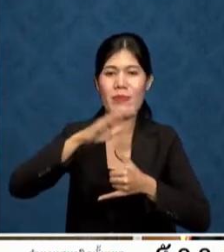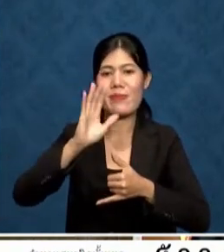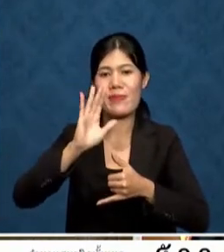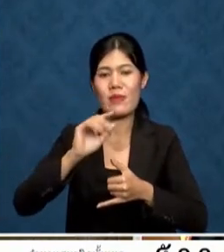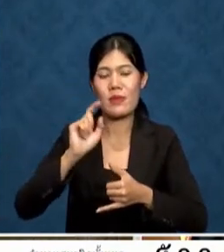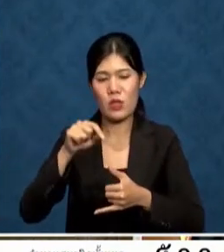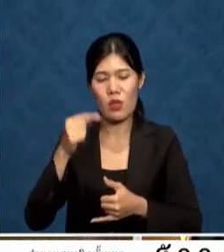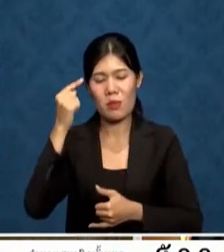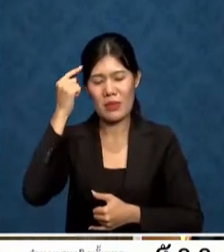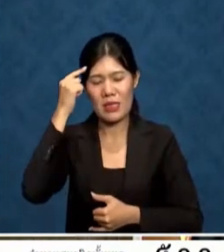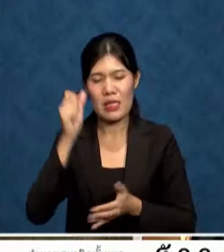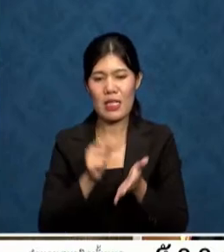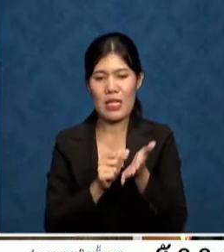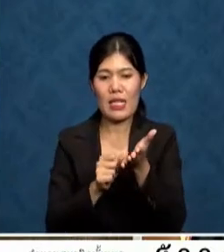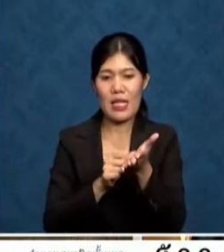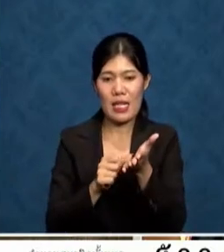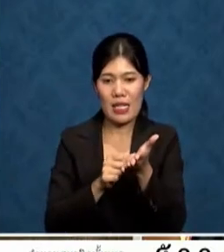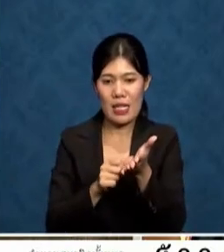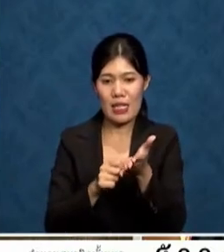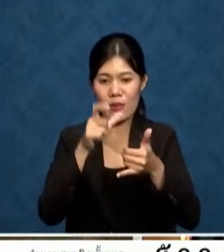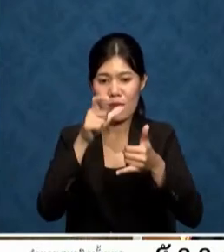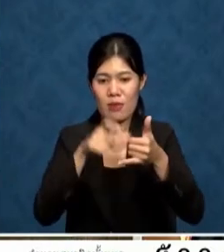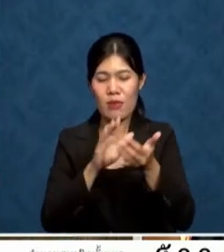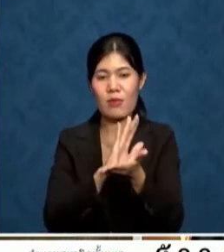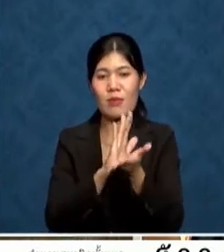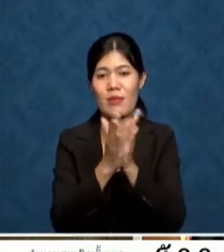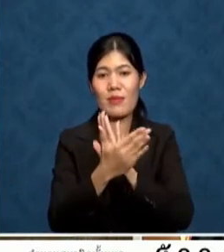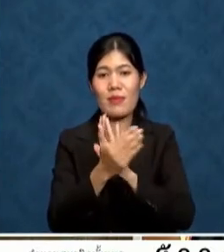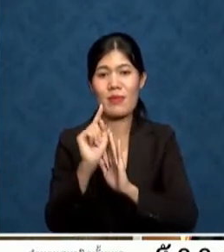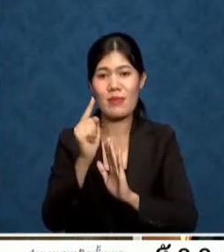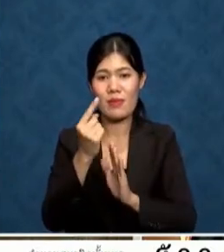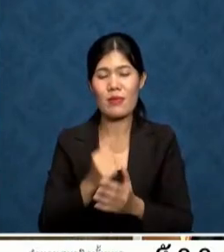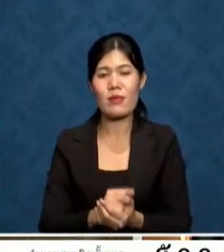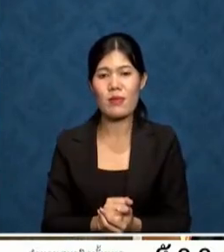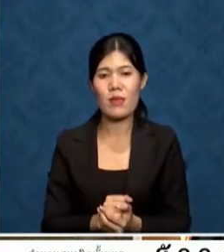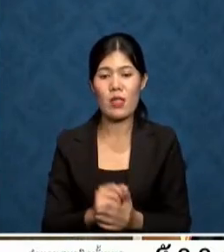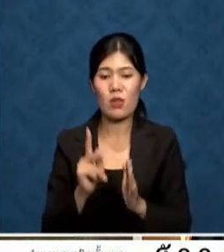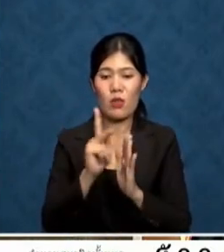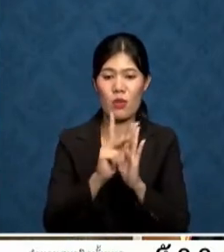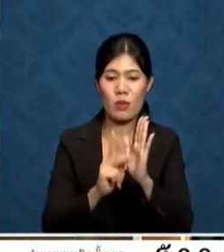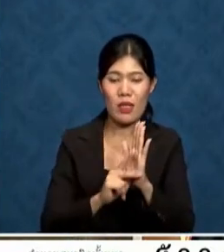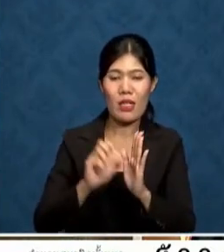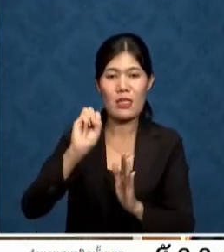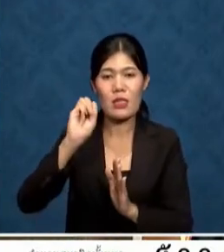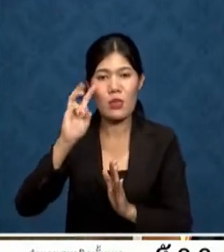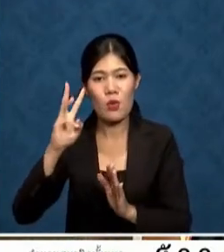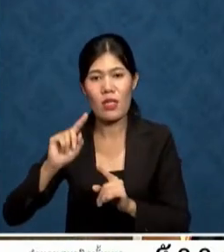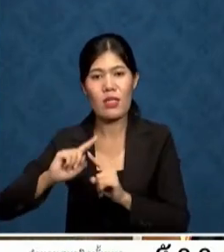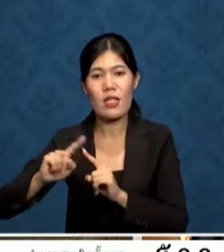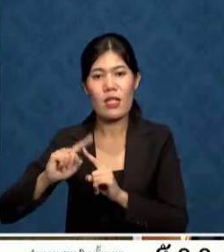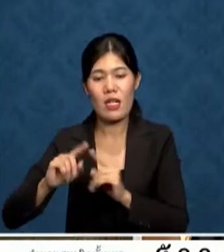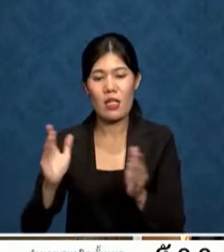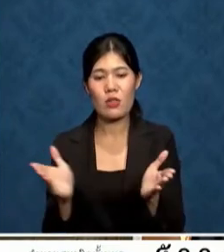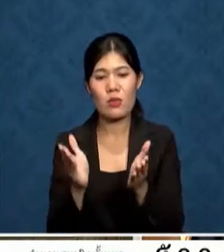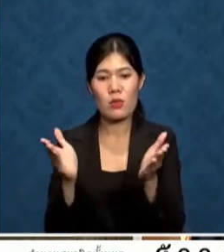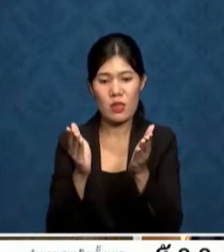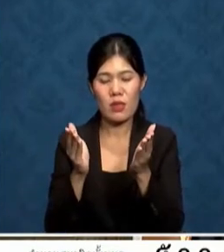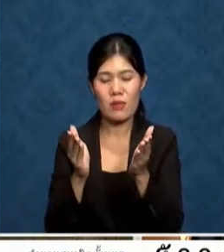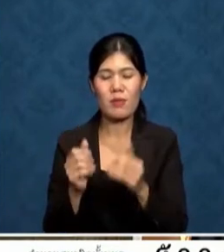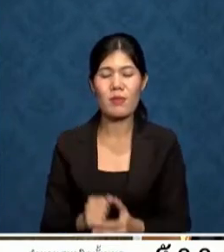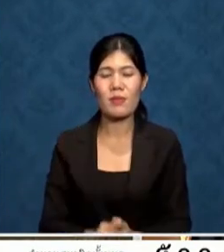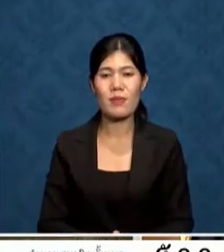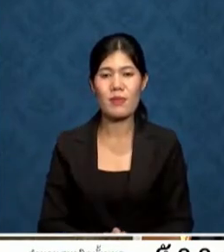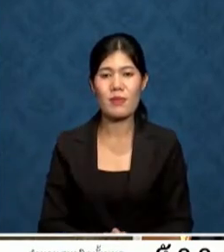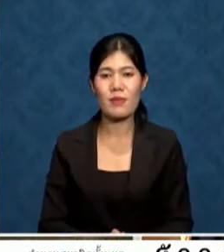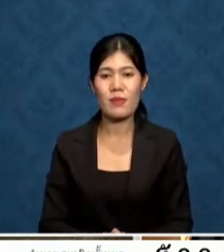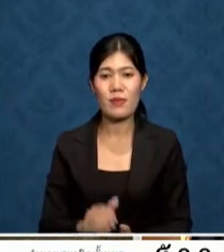ของตัวเองได้นะครับกฎหมายสวัสดิการการส่งเสริมต่างๆมันจะทำมาเองเลยครับโดยที่เราไม่ต้องใช้พลังทางการเมืองใดๆเลย